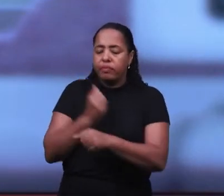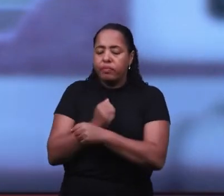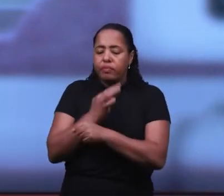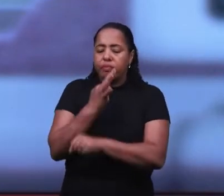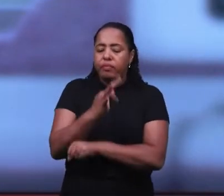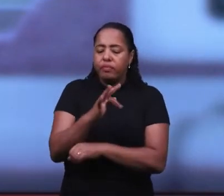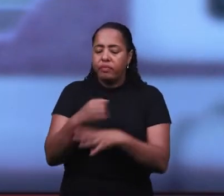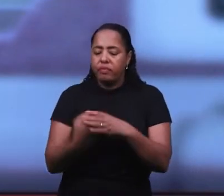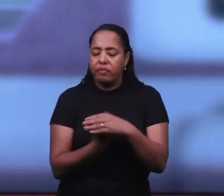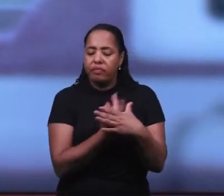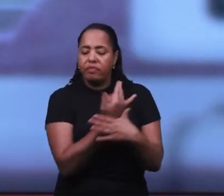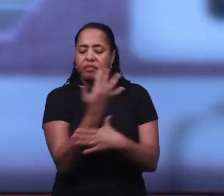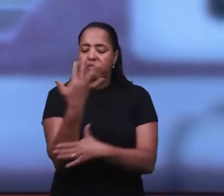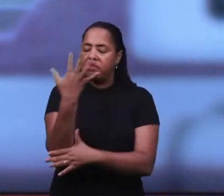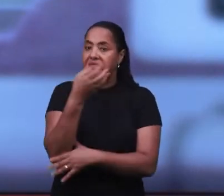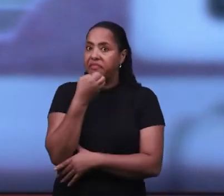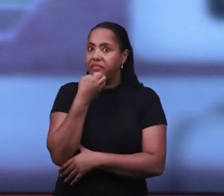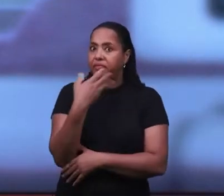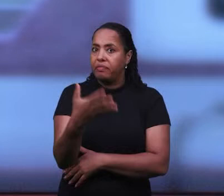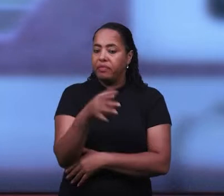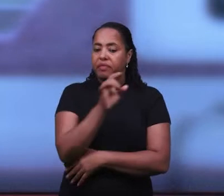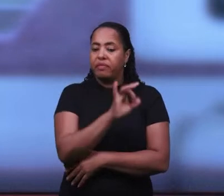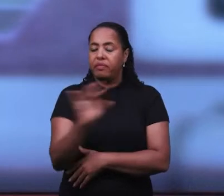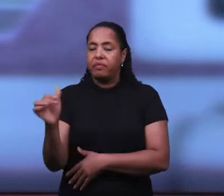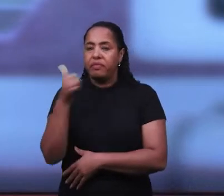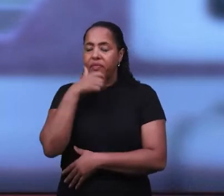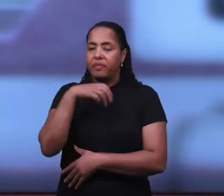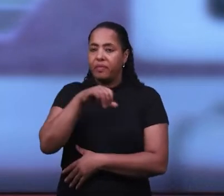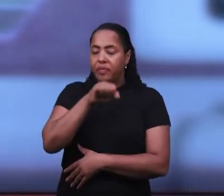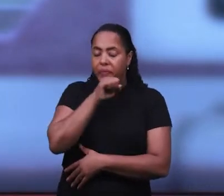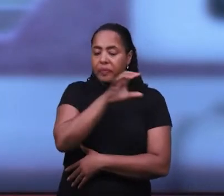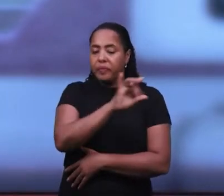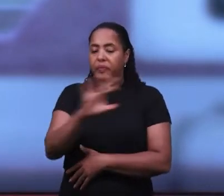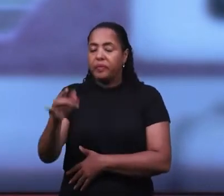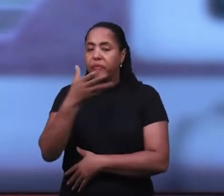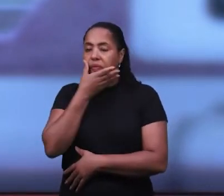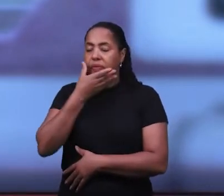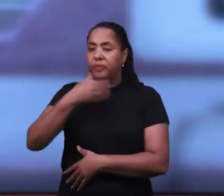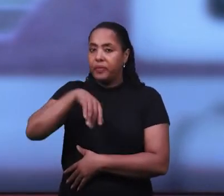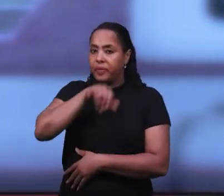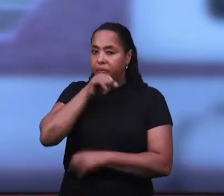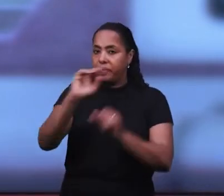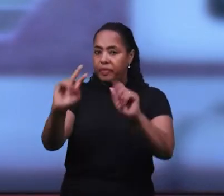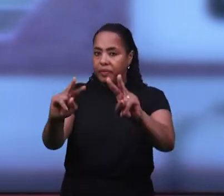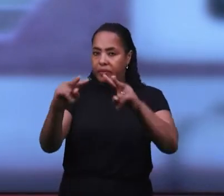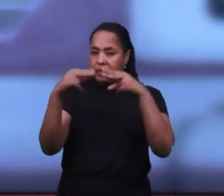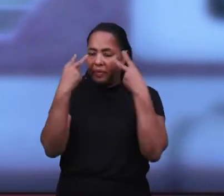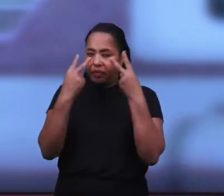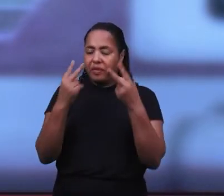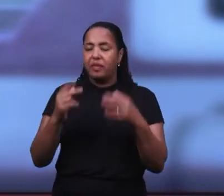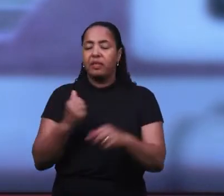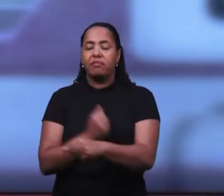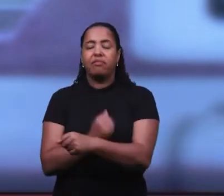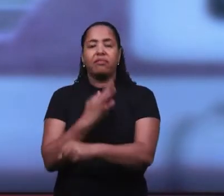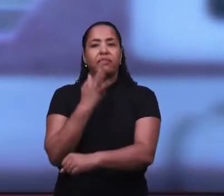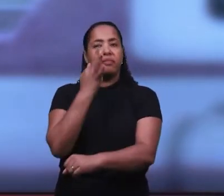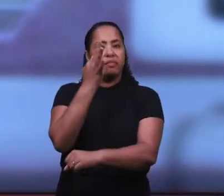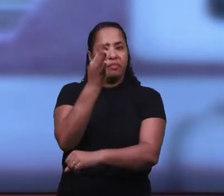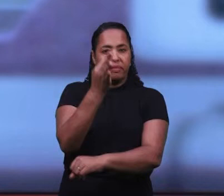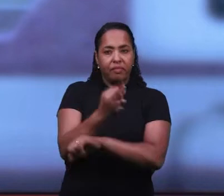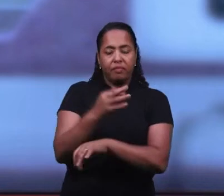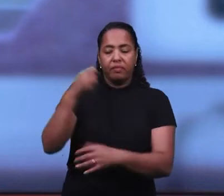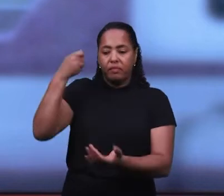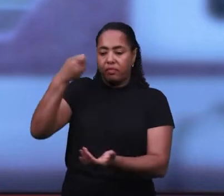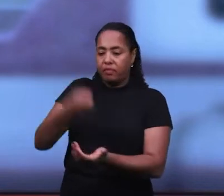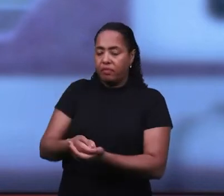dans la terre avec nos enseignements, avec les prières et jeûnes, et nous espérons que les fruits apparaissent. Nous voyons dans chaque père, mère qui nous